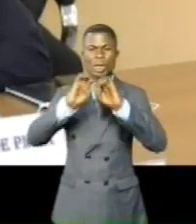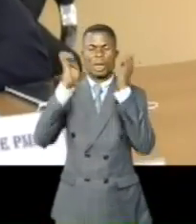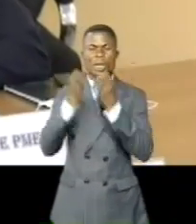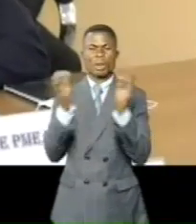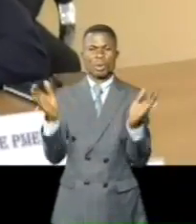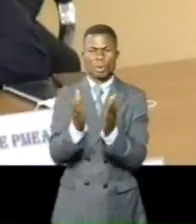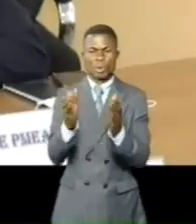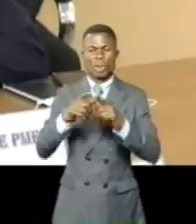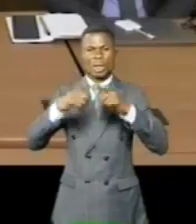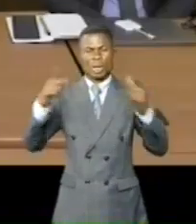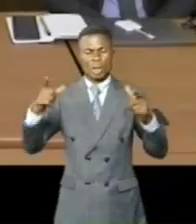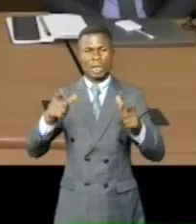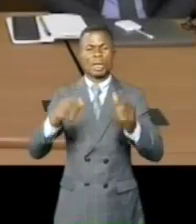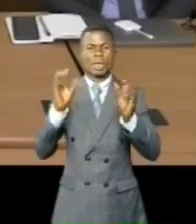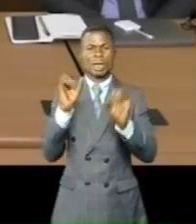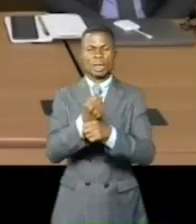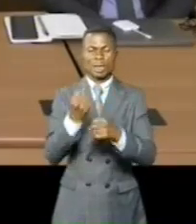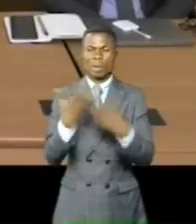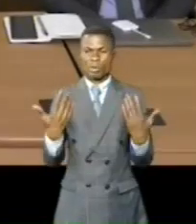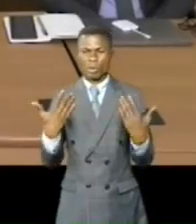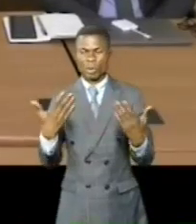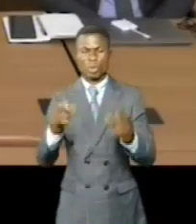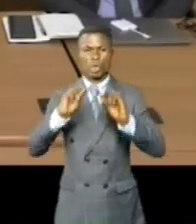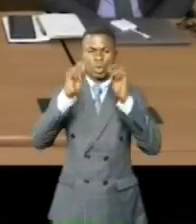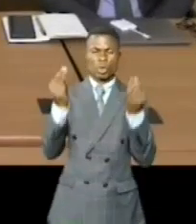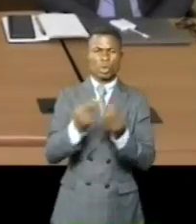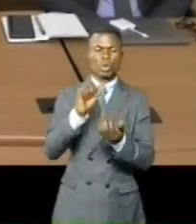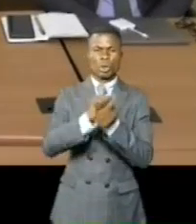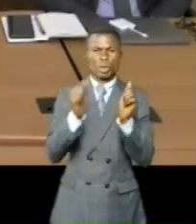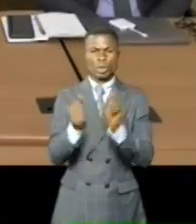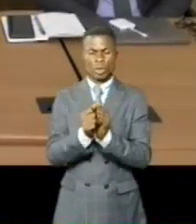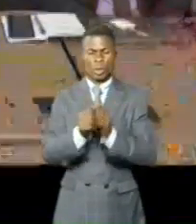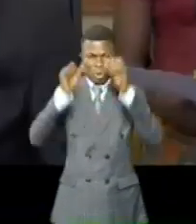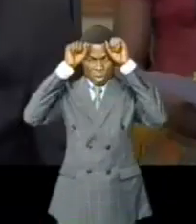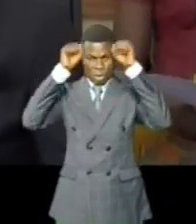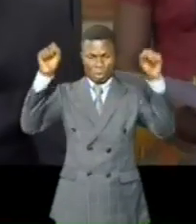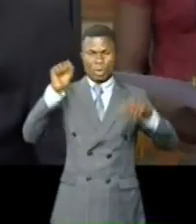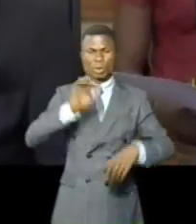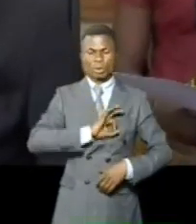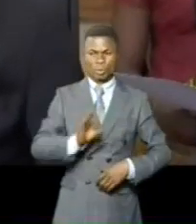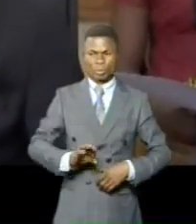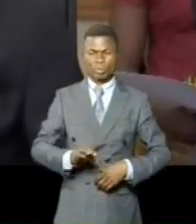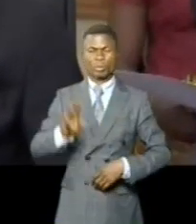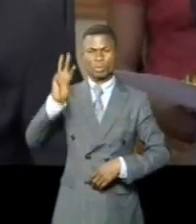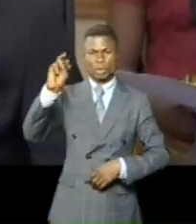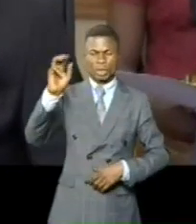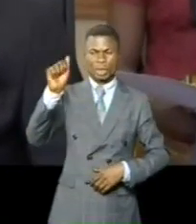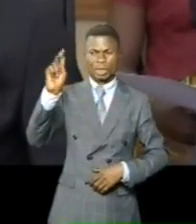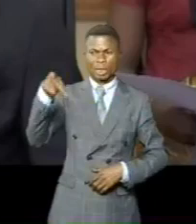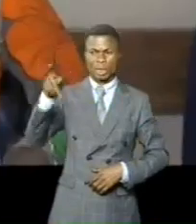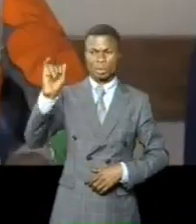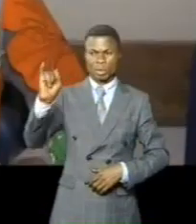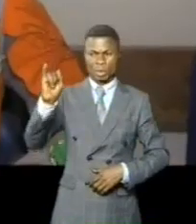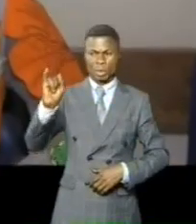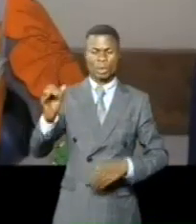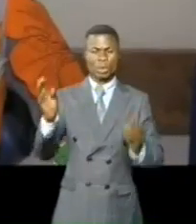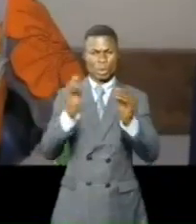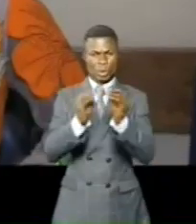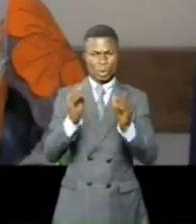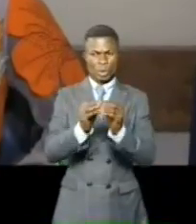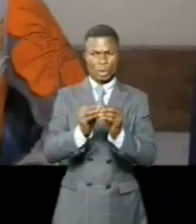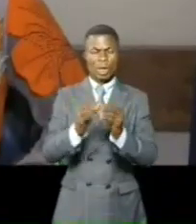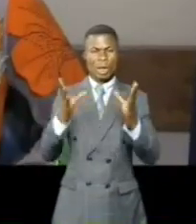entreprises et artisanat, la cellule des climats des affaires de la présidence, la NAPI et l'OPEC, de se réunir sous